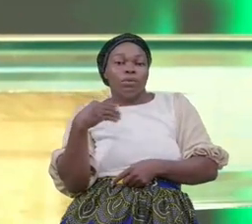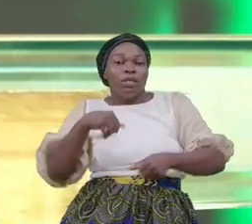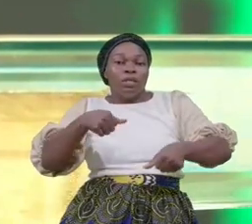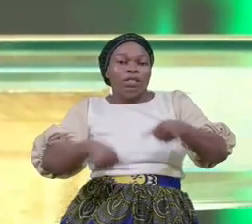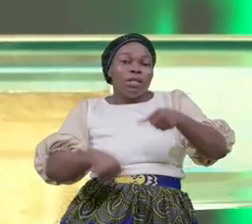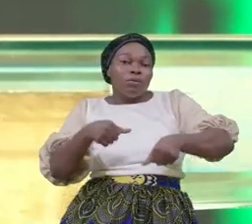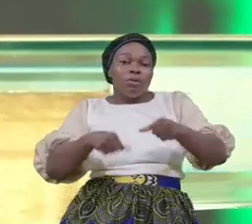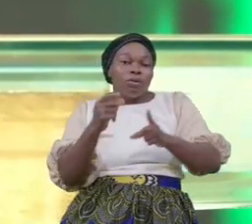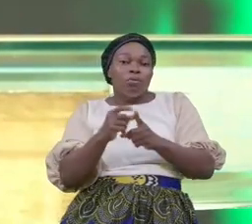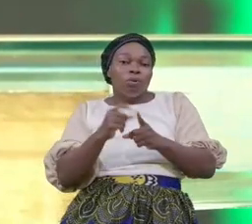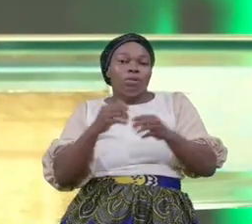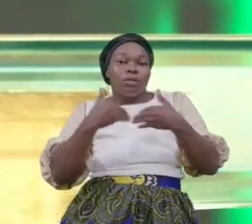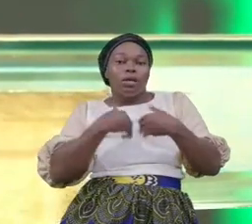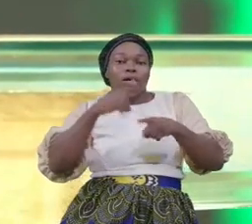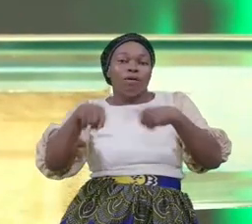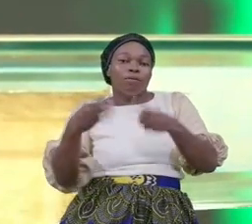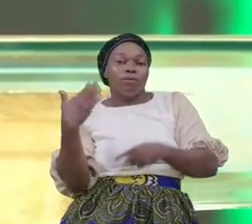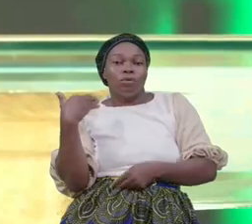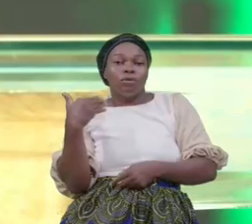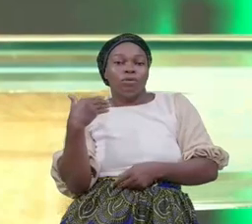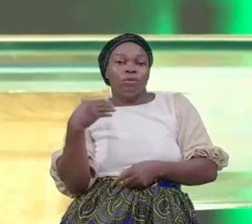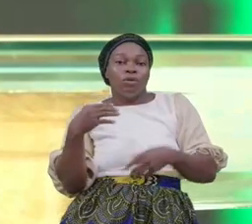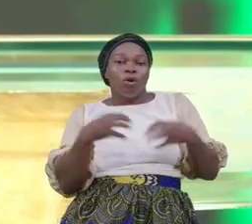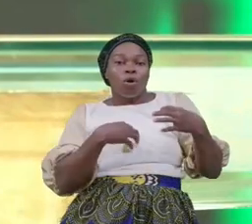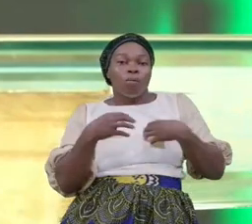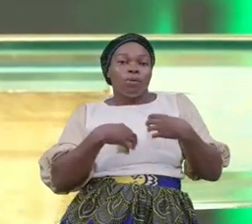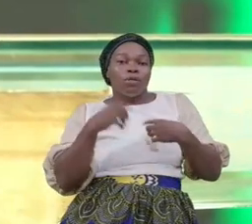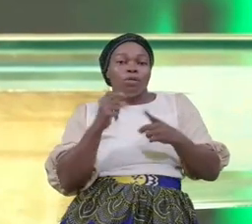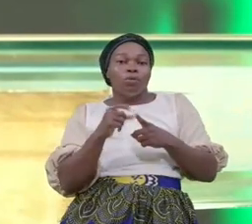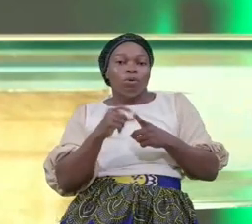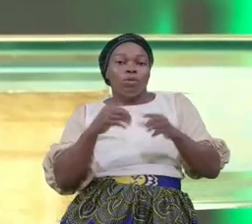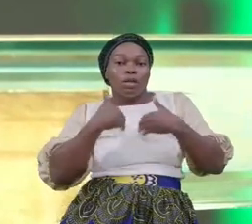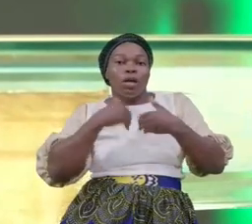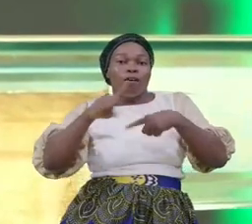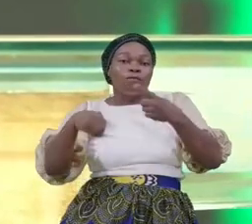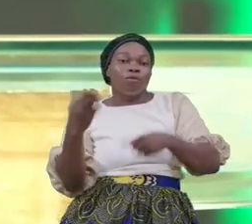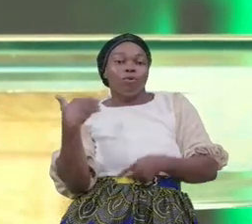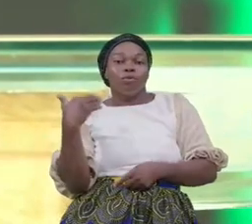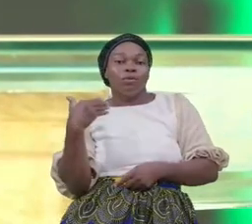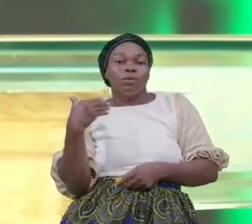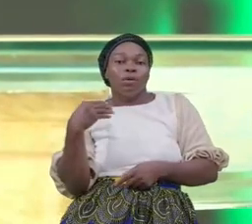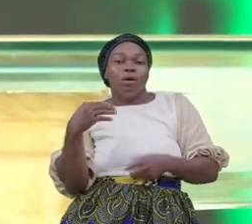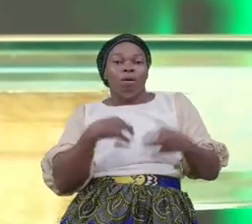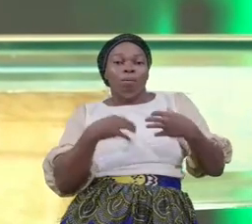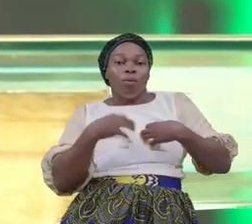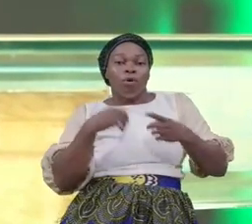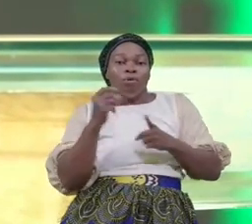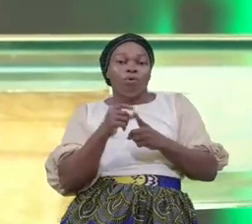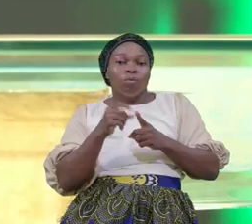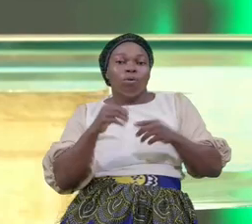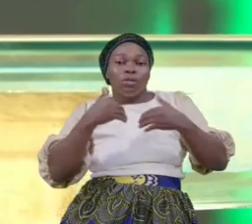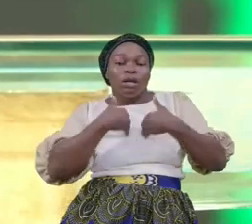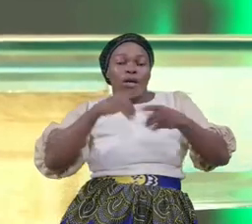doute sont ôtées. Les paroles de plainte ne sont plus là. Les paroles de murmure ne sont pas